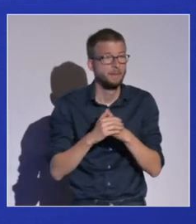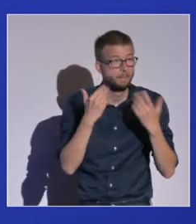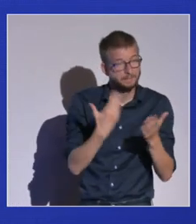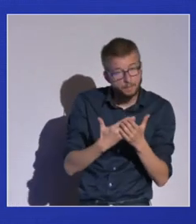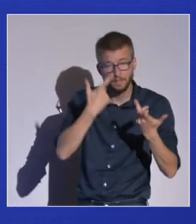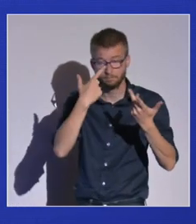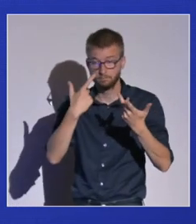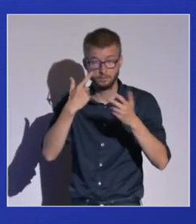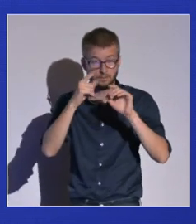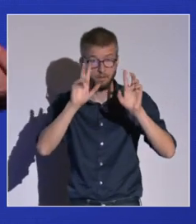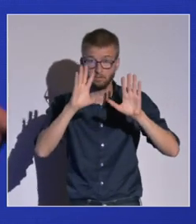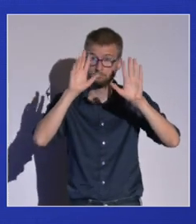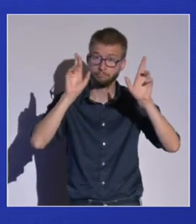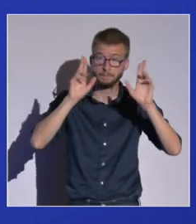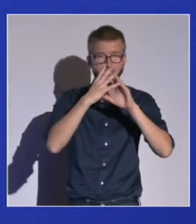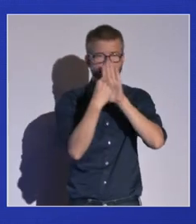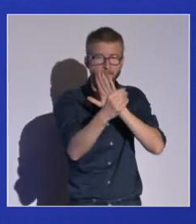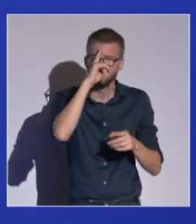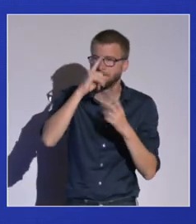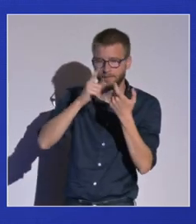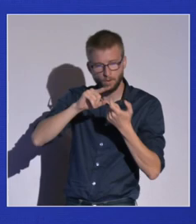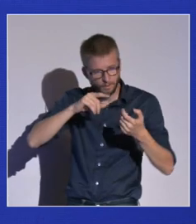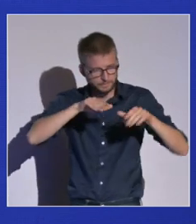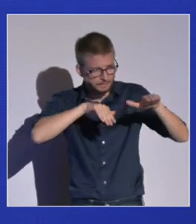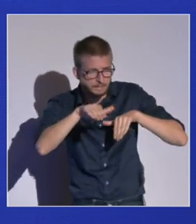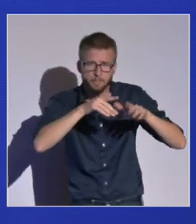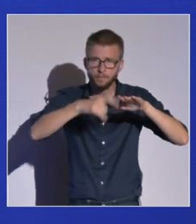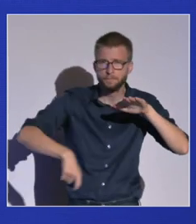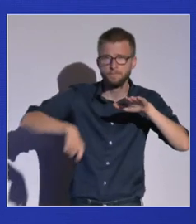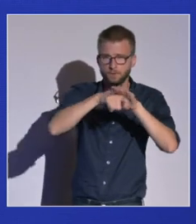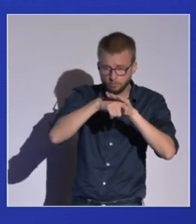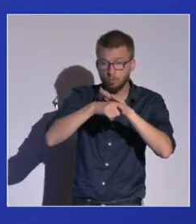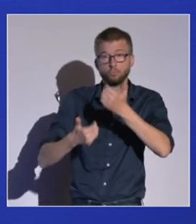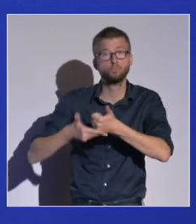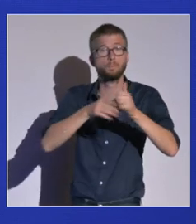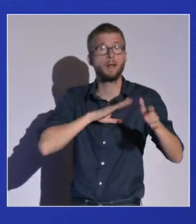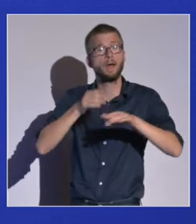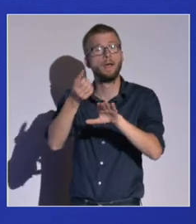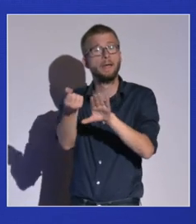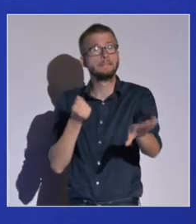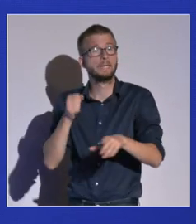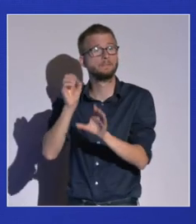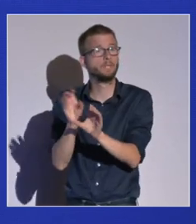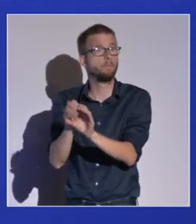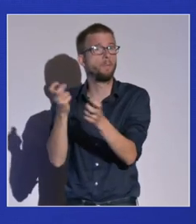soutenu par la Caisse des dépôts, par exemple, qui permette de dire aux gens « ça ne vous coûtera